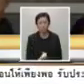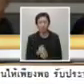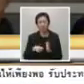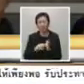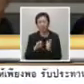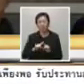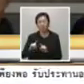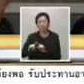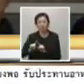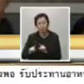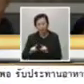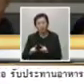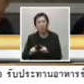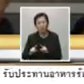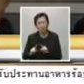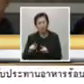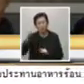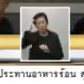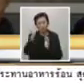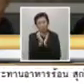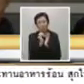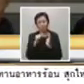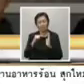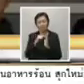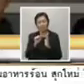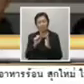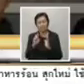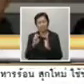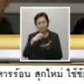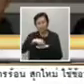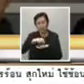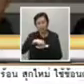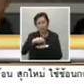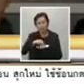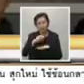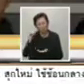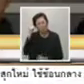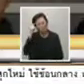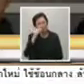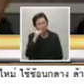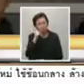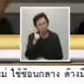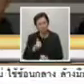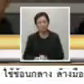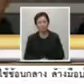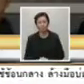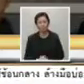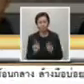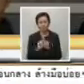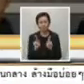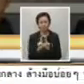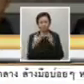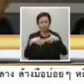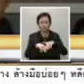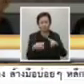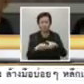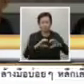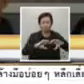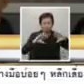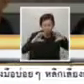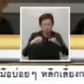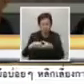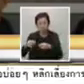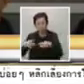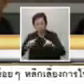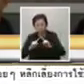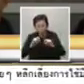ๆท่านเสรีก็ได้เรียนไปแล้วว่าเป็นเรื่องที่พูดได้และอีกอย่างหนึ่งตามที่ว่าวิปได้ไปตกลงกันนะครับท่านผมคิดว่า